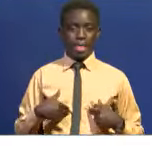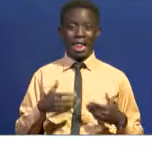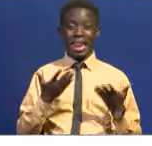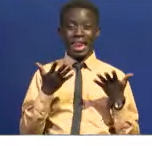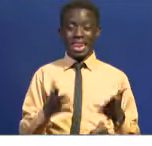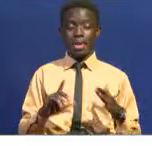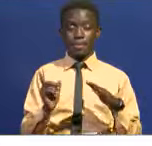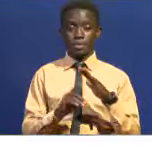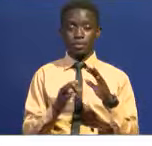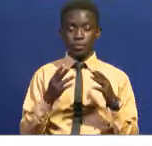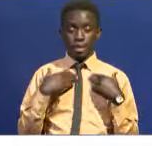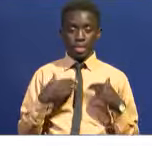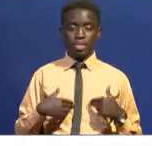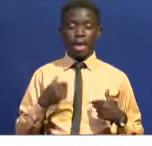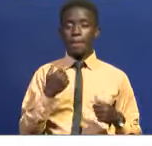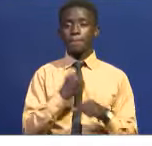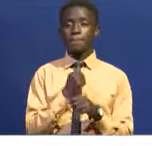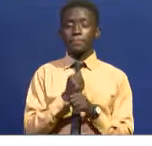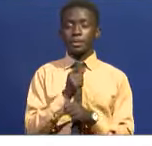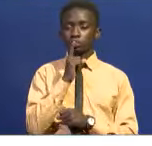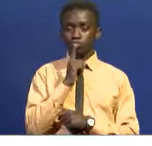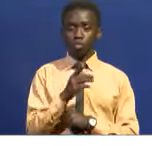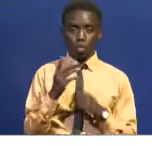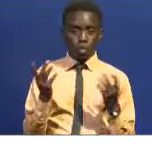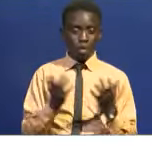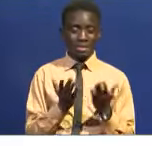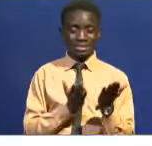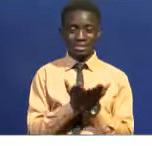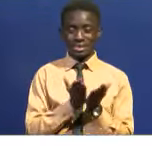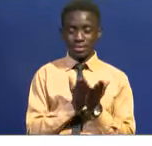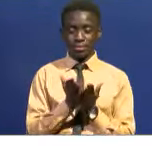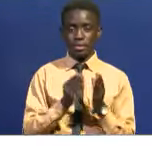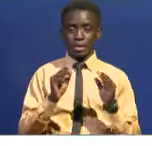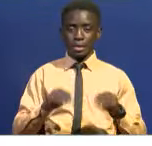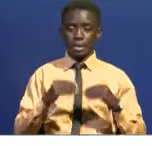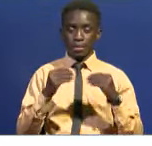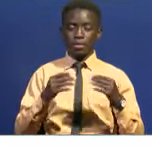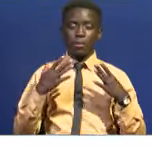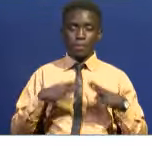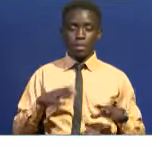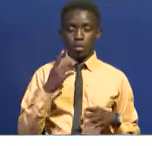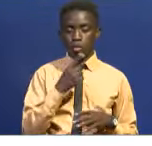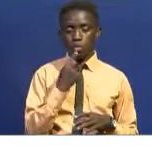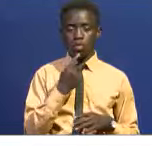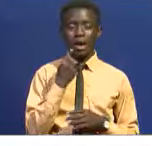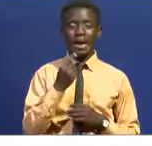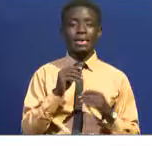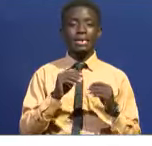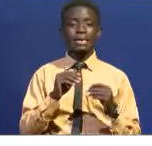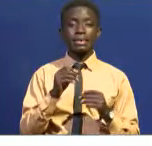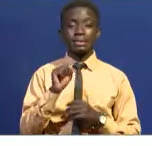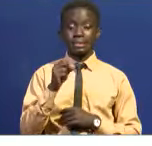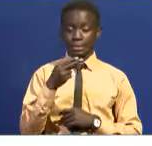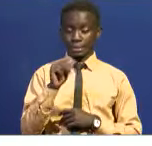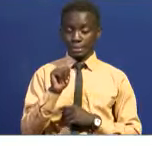afya kuhakikisha kwamba huduma kwa watu waliojisajili kwa huduma mpya ya SHA hazitatiziki.